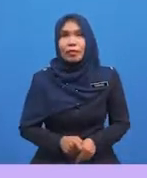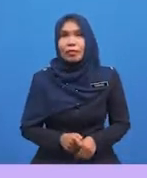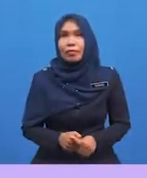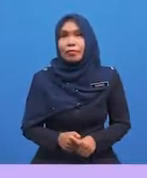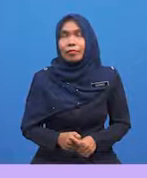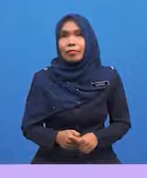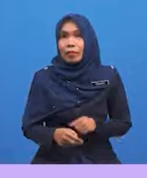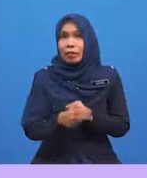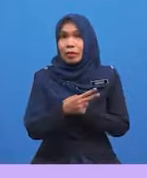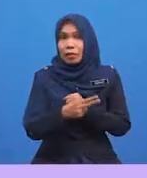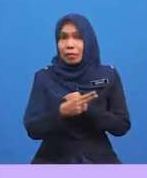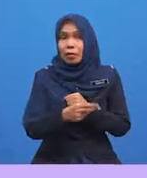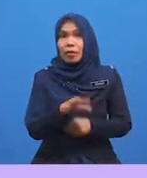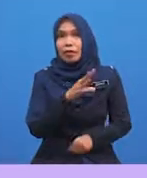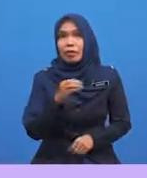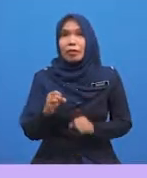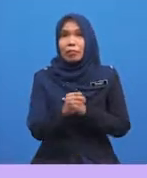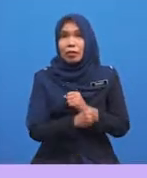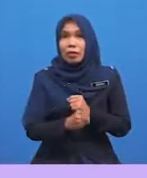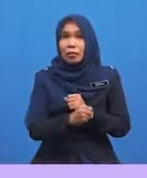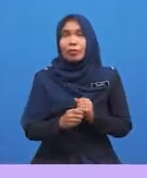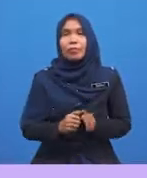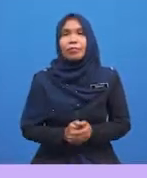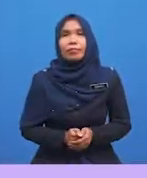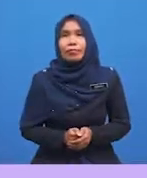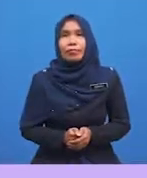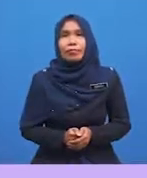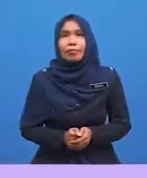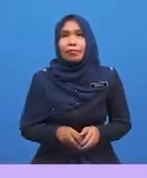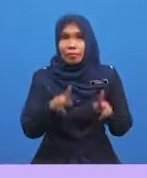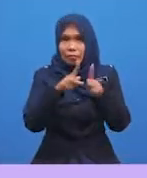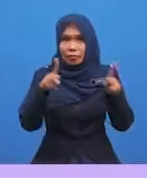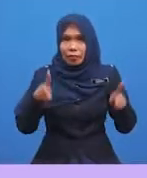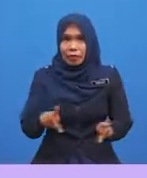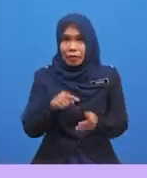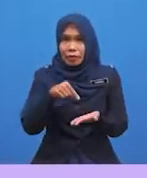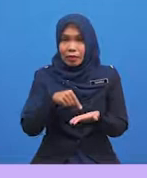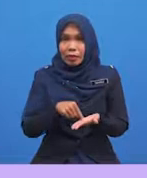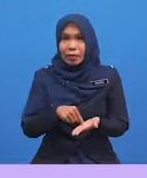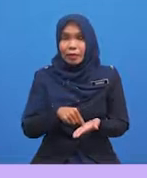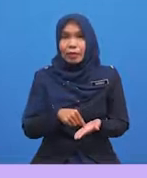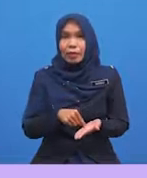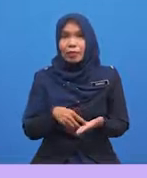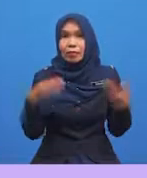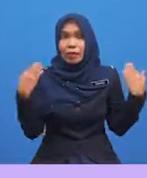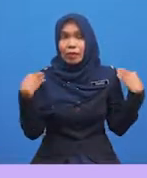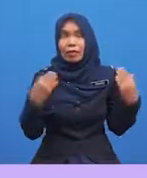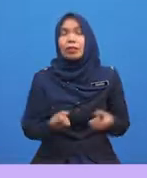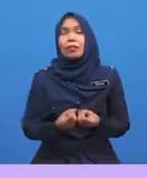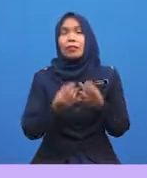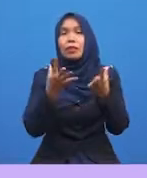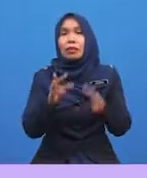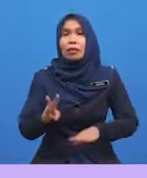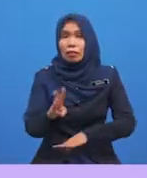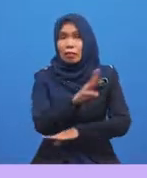Sarawak. Jika murid-murid perhatikan, peta Sabah dan Sarawak terdapat banyak kawasan yang